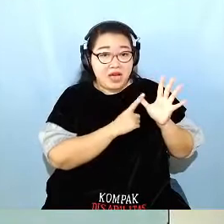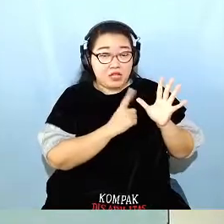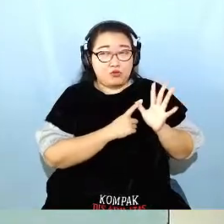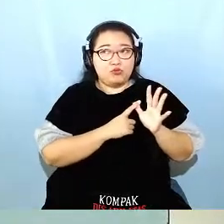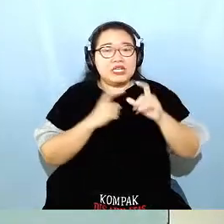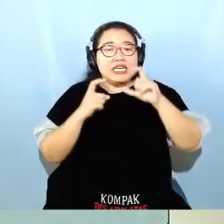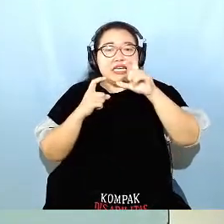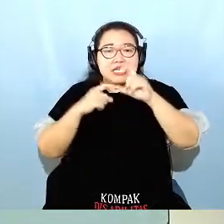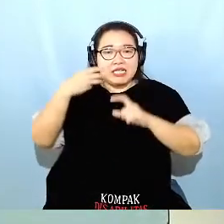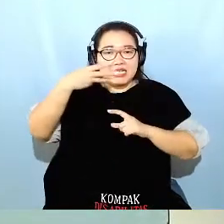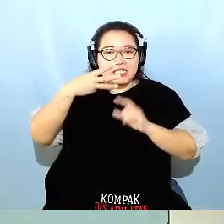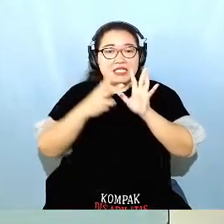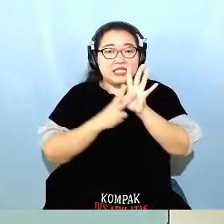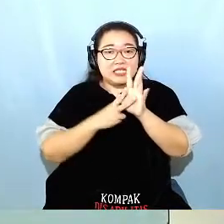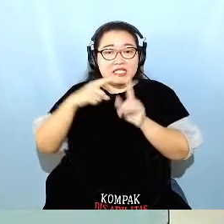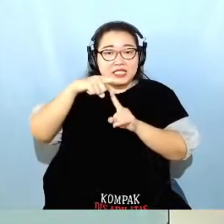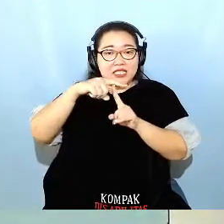pengertian pada pasangan.